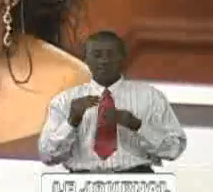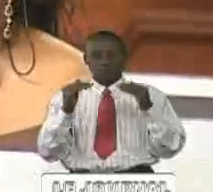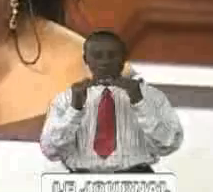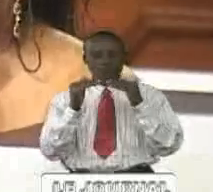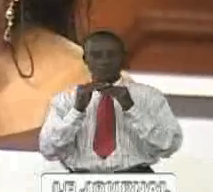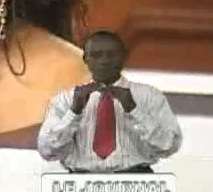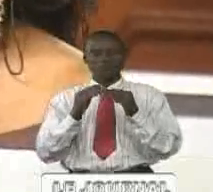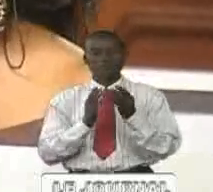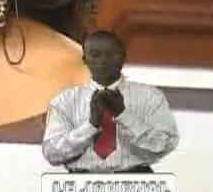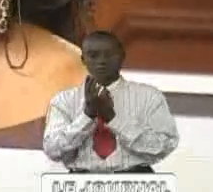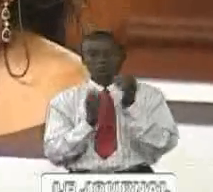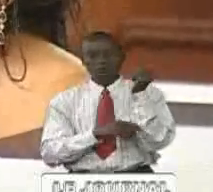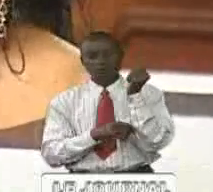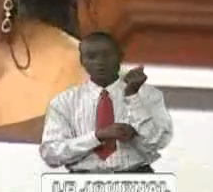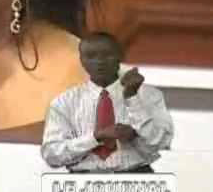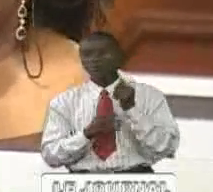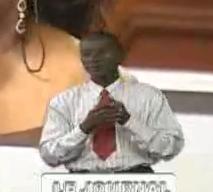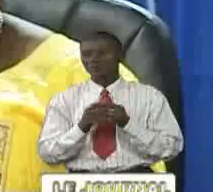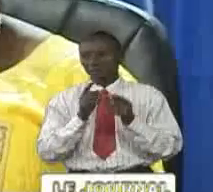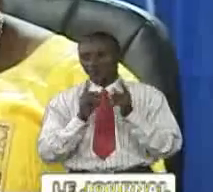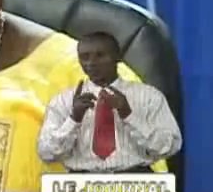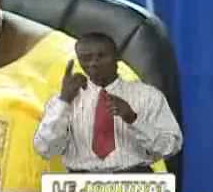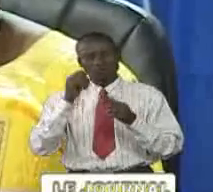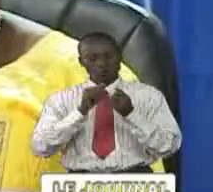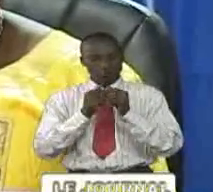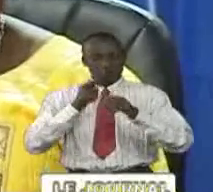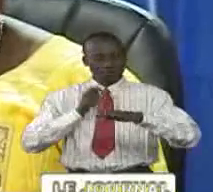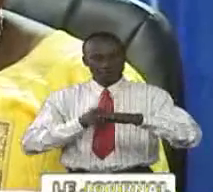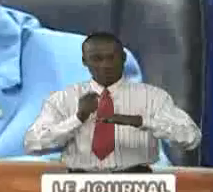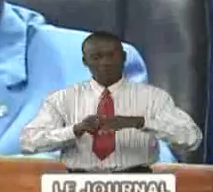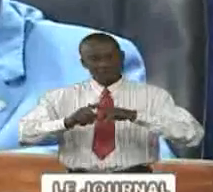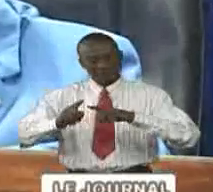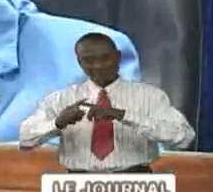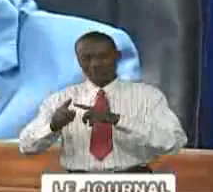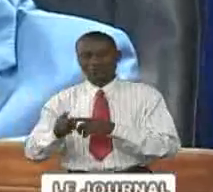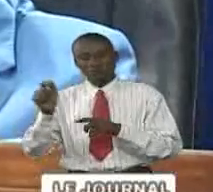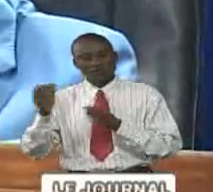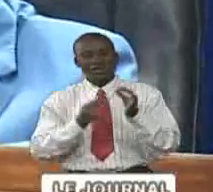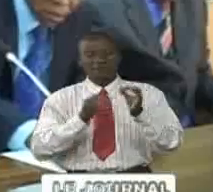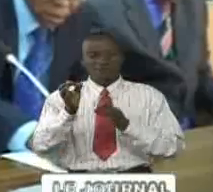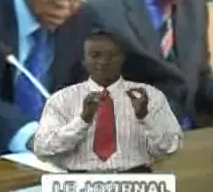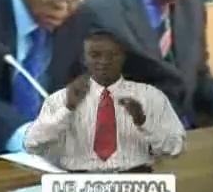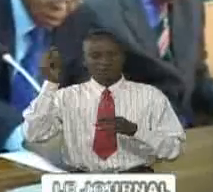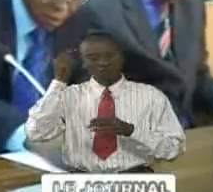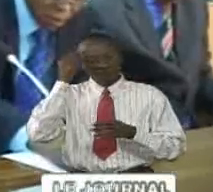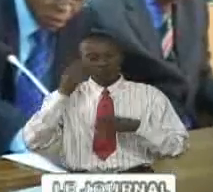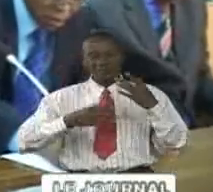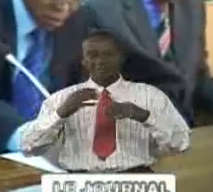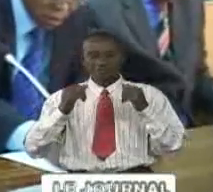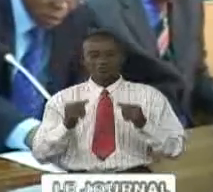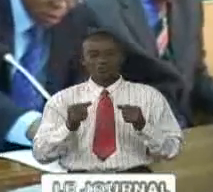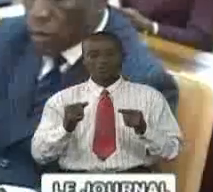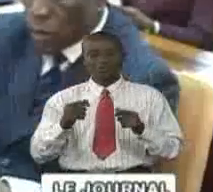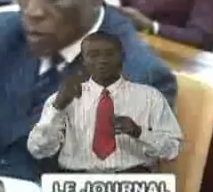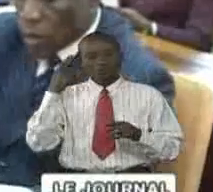de la magistrature limite son pouvoir de contrôle. Cependant, elle a exposé à l'attention des honorables députés les efforts du gouvernement pour lutter contre les